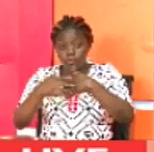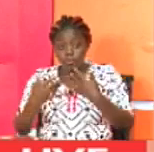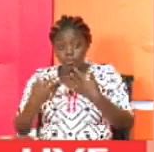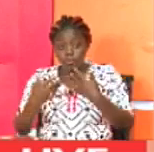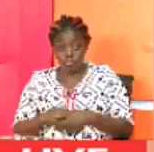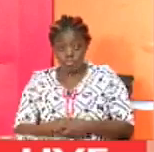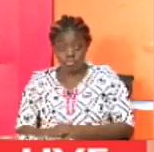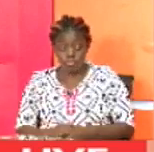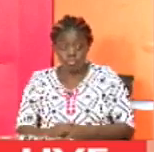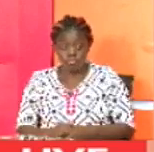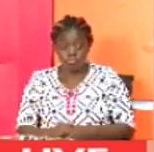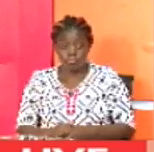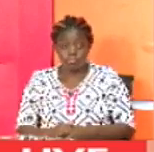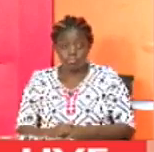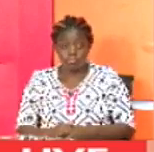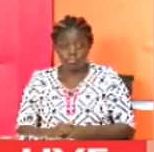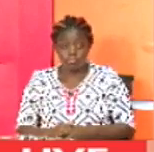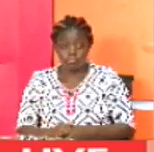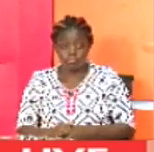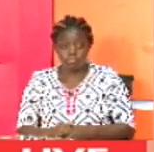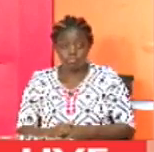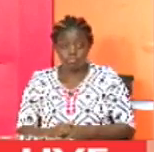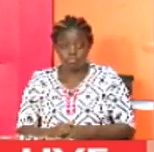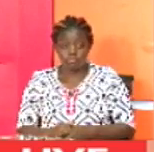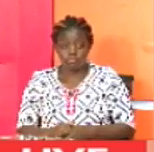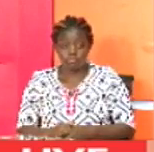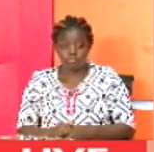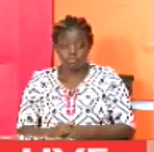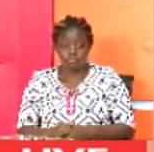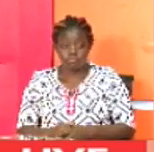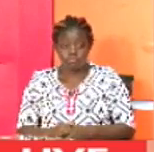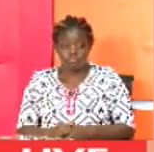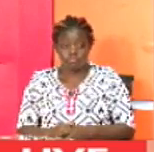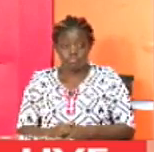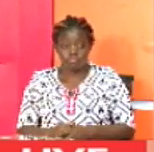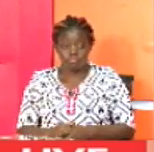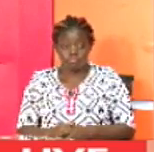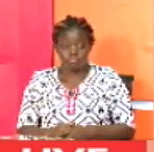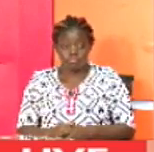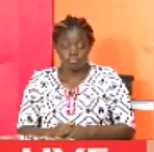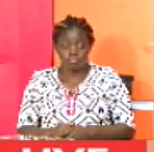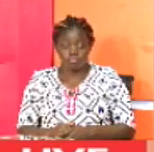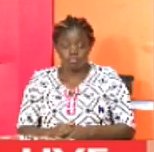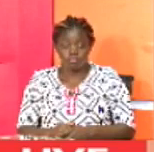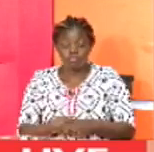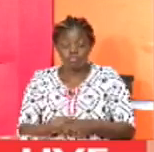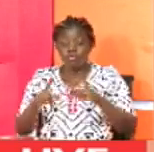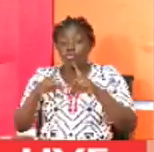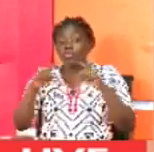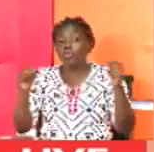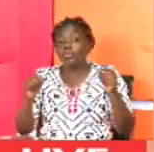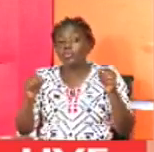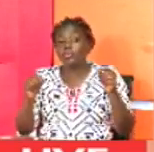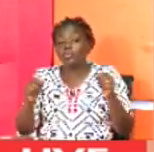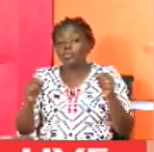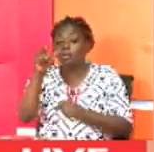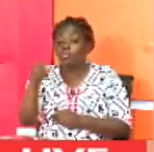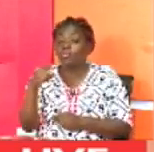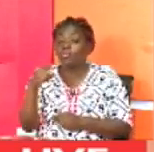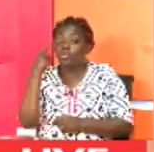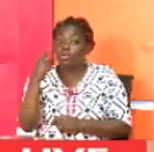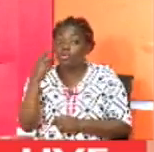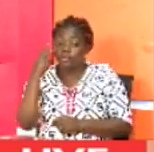salatu layl oba tahajjud oba tarawih, ebigambo bino omuntu atuulaba